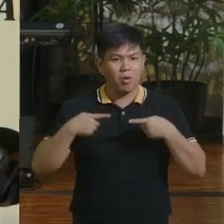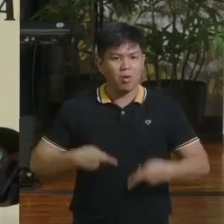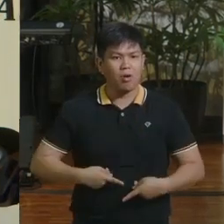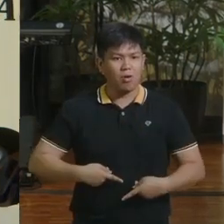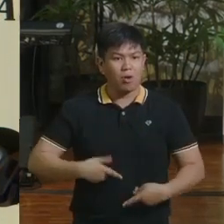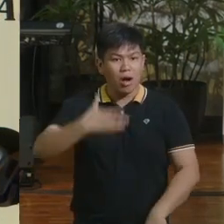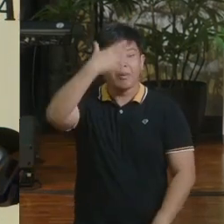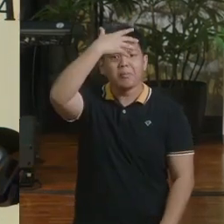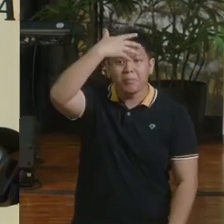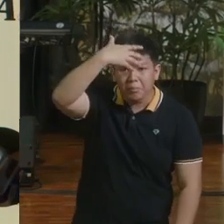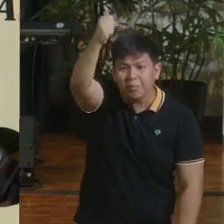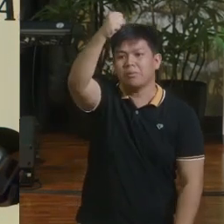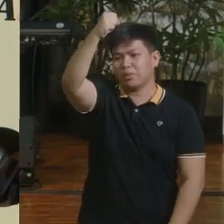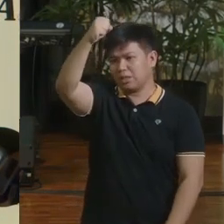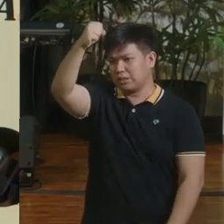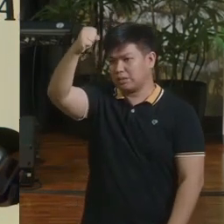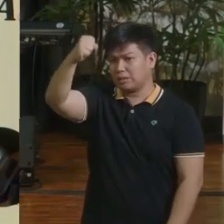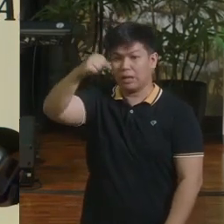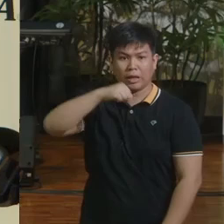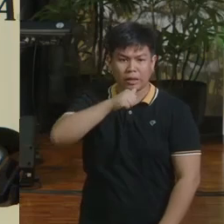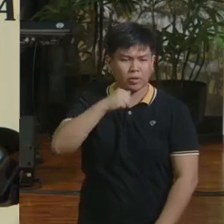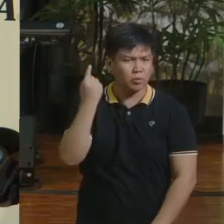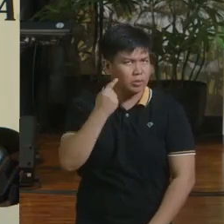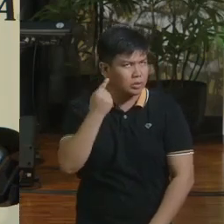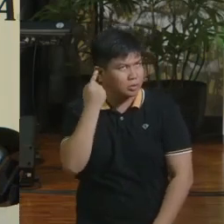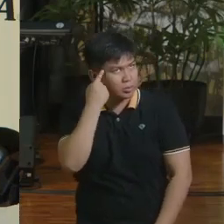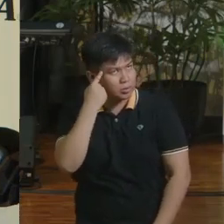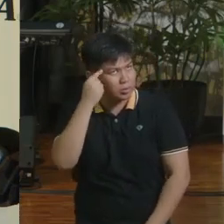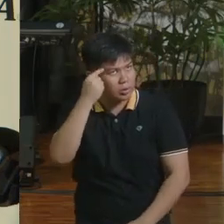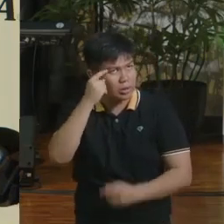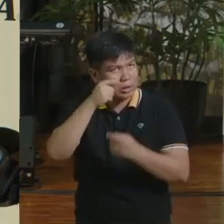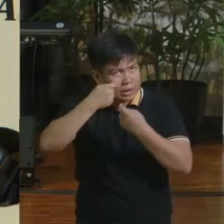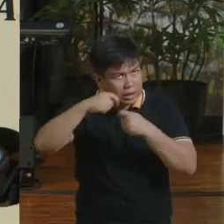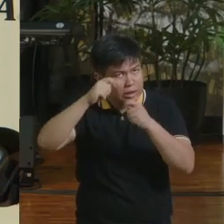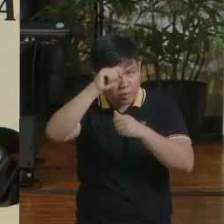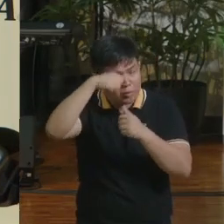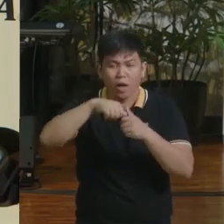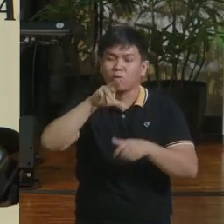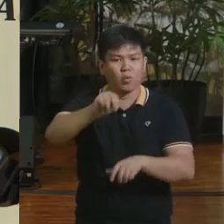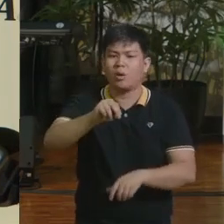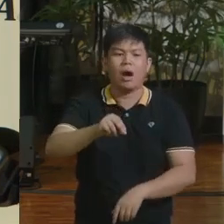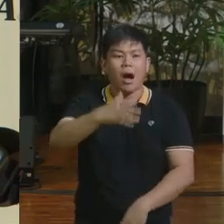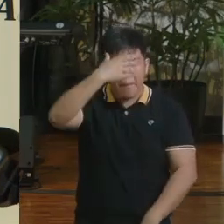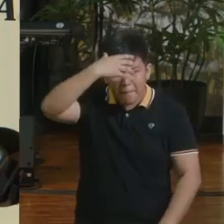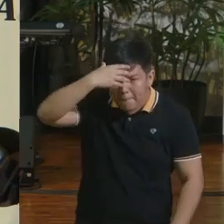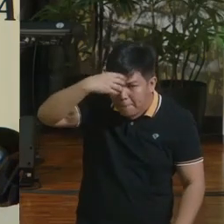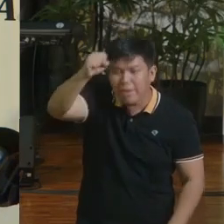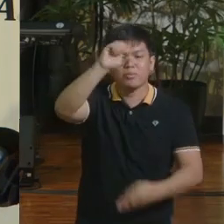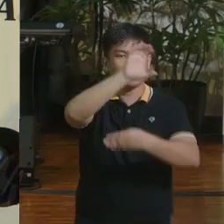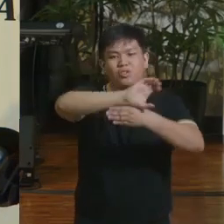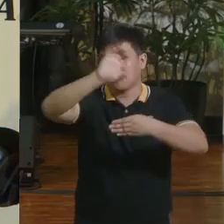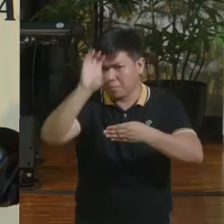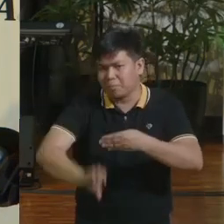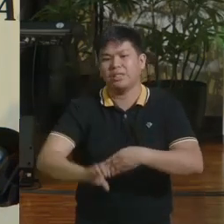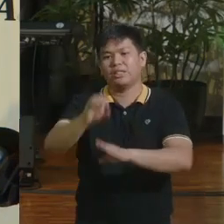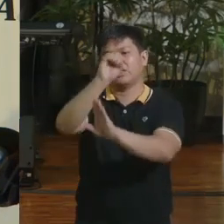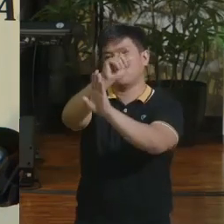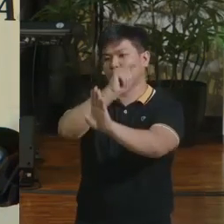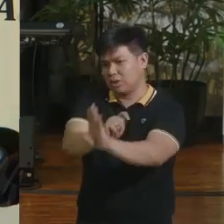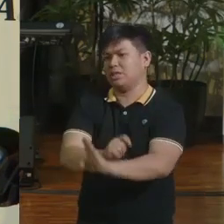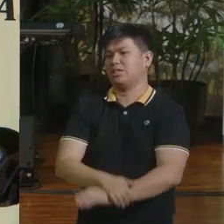Kabisado niya ang Old Testament. Yan ang kanyang masugid na pag-uusig sa mga tagasunod ni